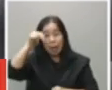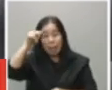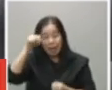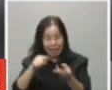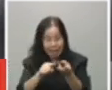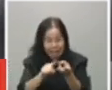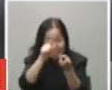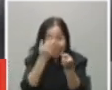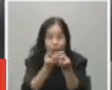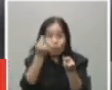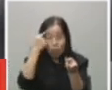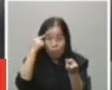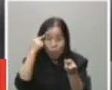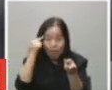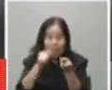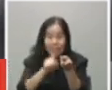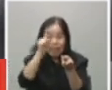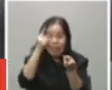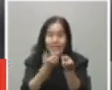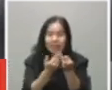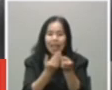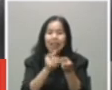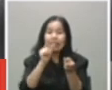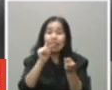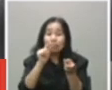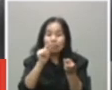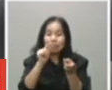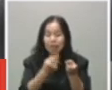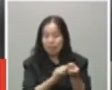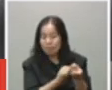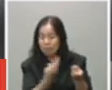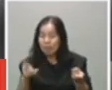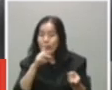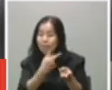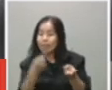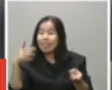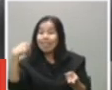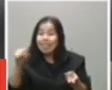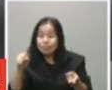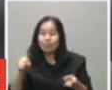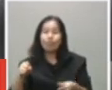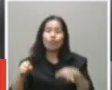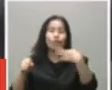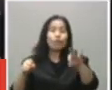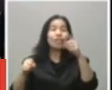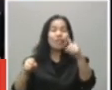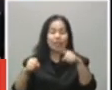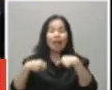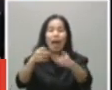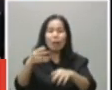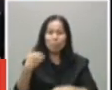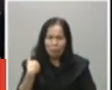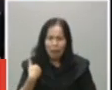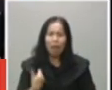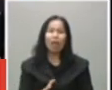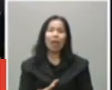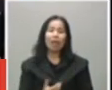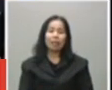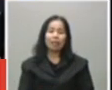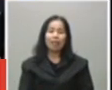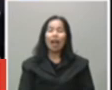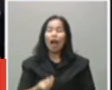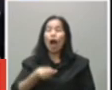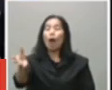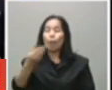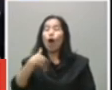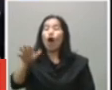ร่ขายเม็ดละ20ครับ10เม็ดแถม2เม็ดครับกินก่อนผ่อนที่หลังซื้อหาง่